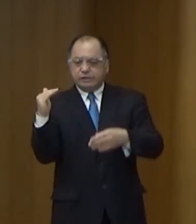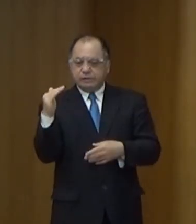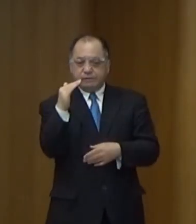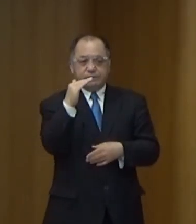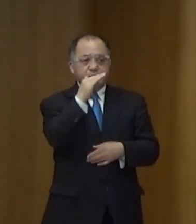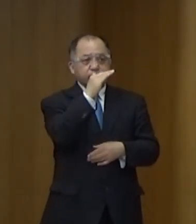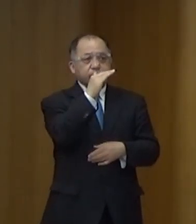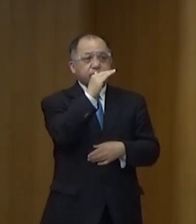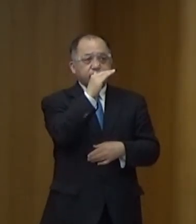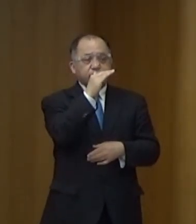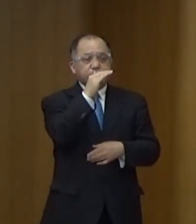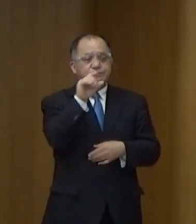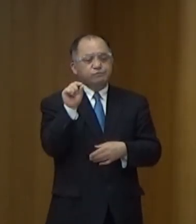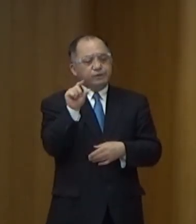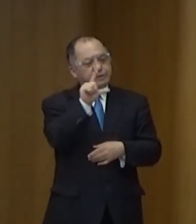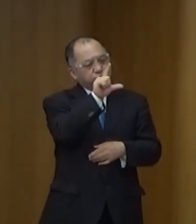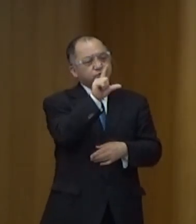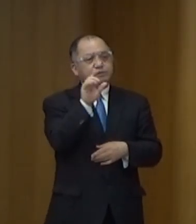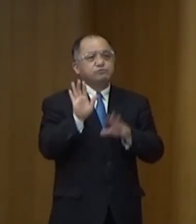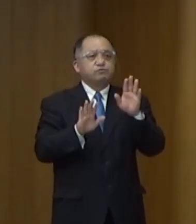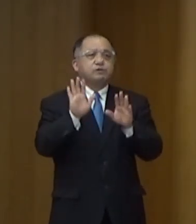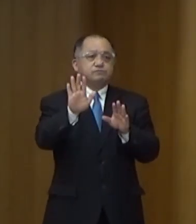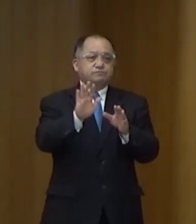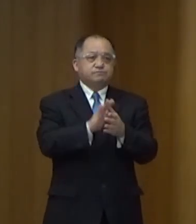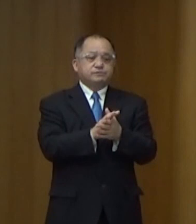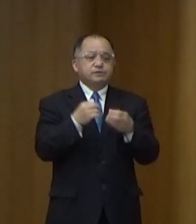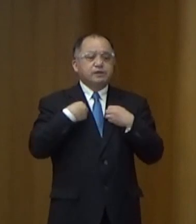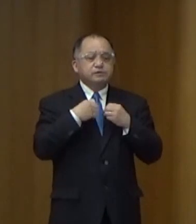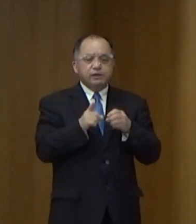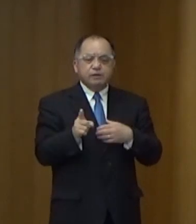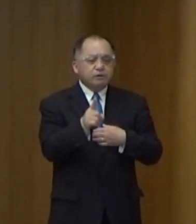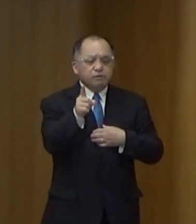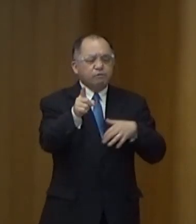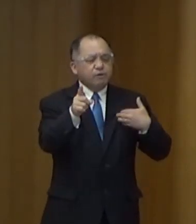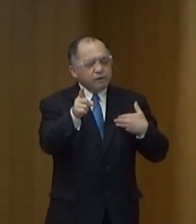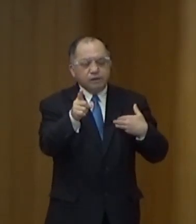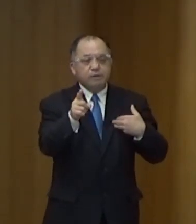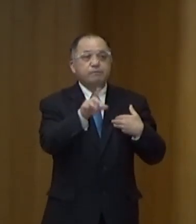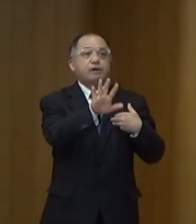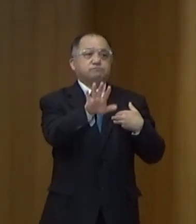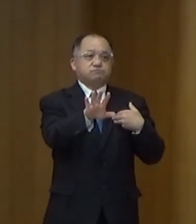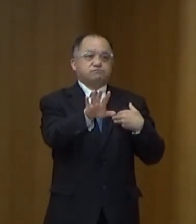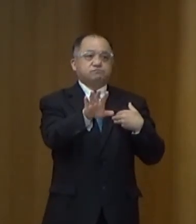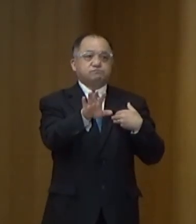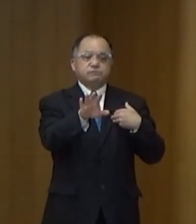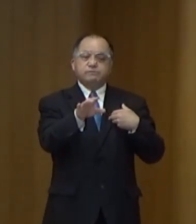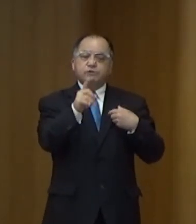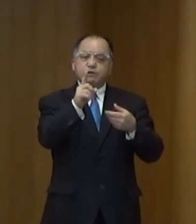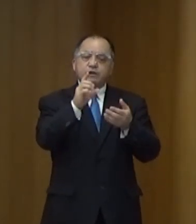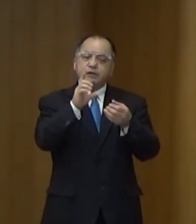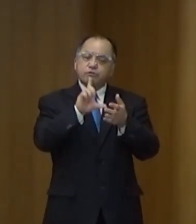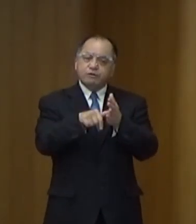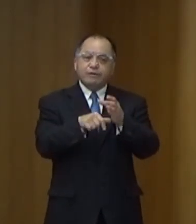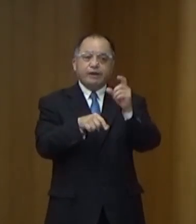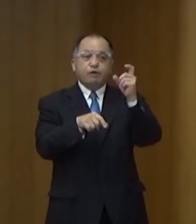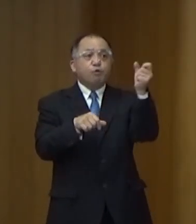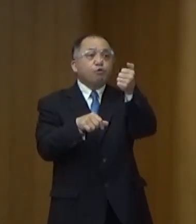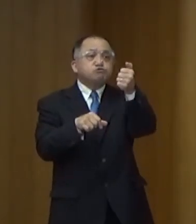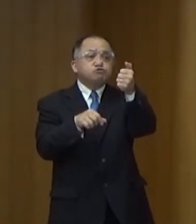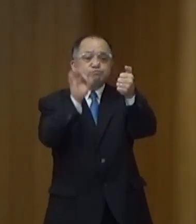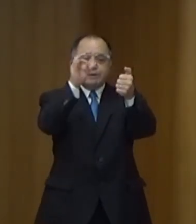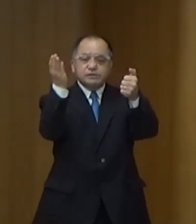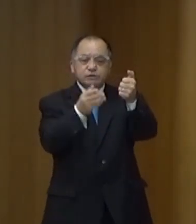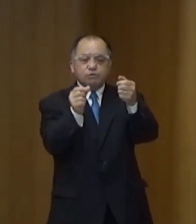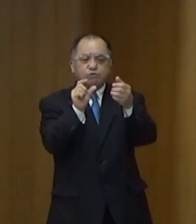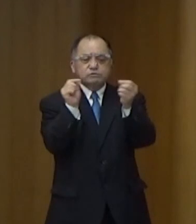続いております。感染経路不明の割合でありますけれども、一時期は 50% に近い水準になり